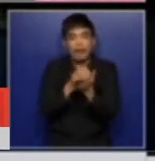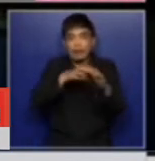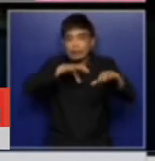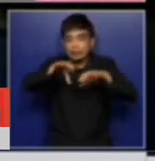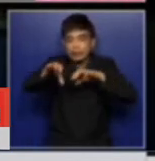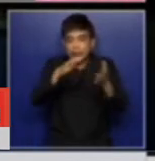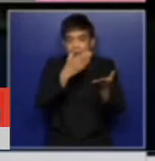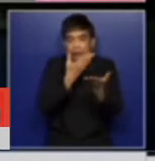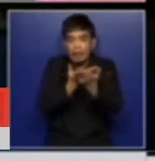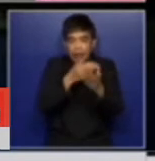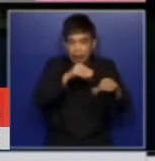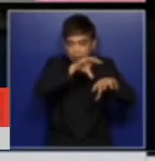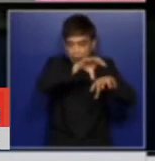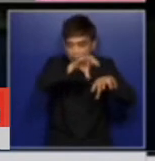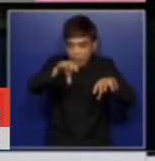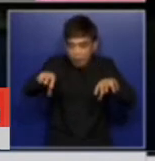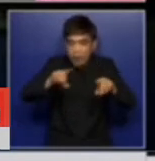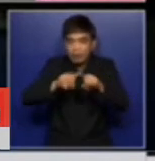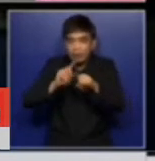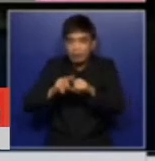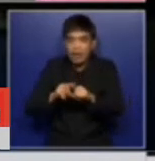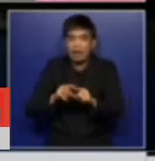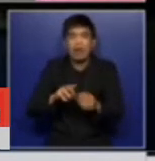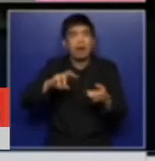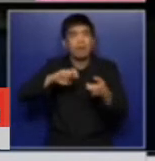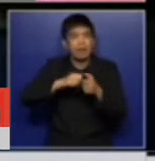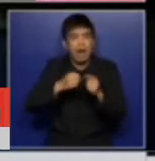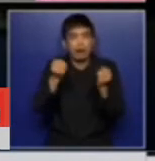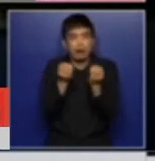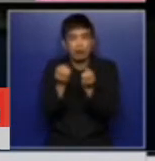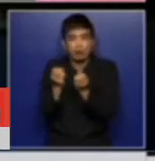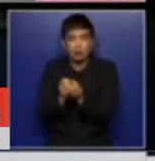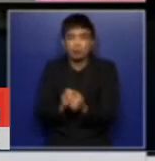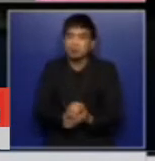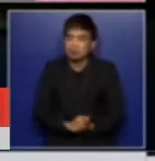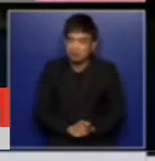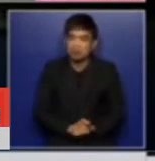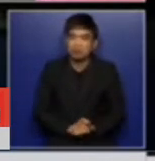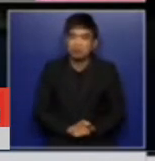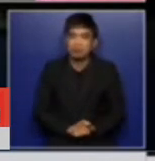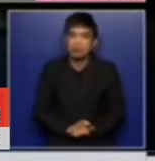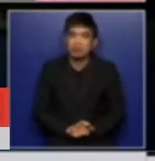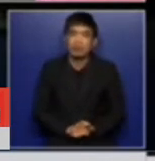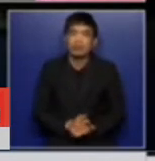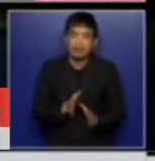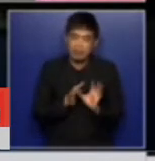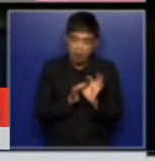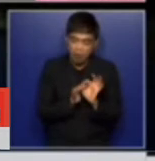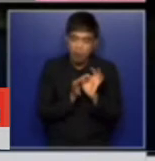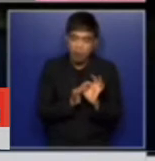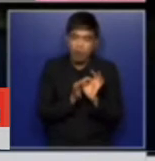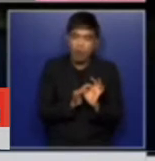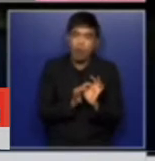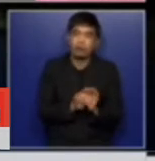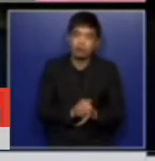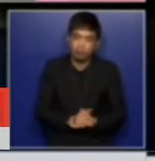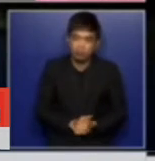มาณการรายได้ที่ผิดพลาดเป็นแสนล้านแบบนี้แหละครับที่ผมต้องบอกว่ามีความกังวลและก็มีความเป็นห่